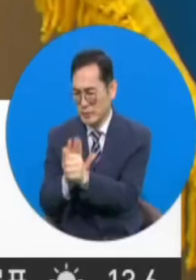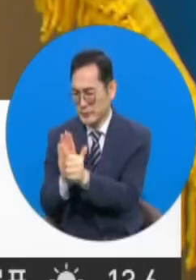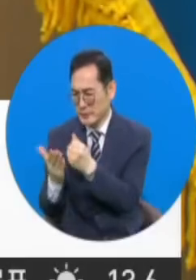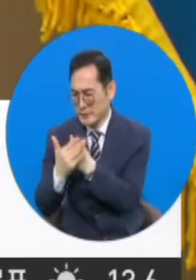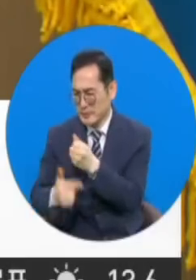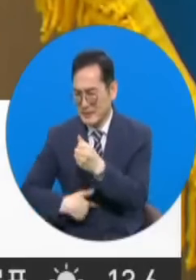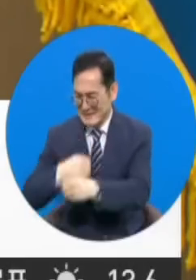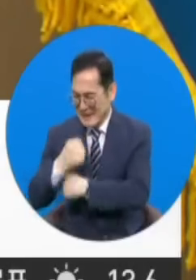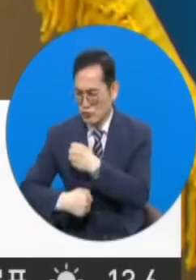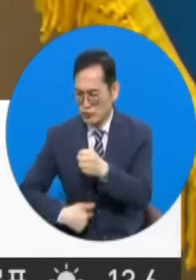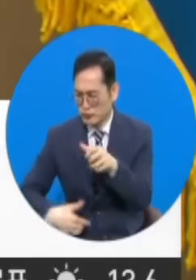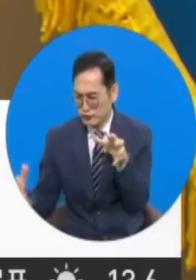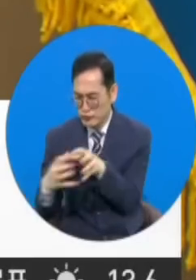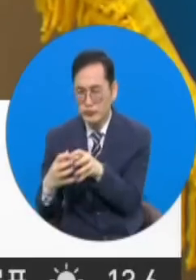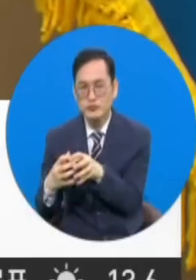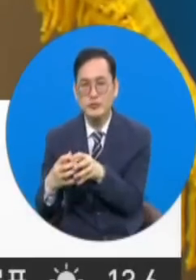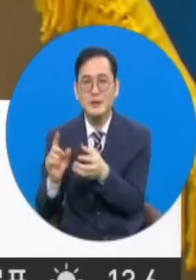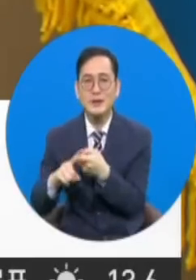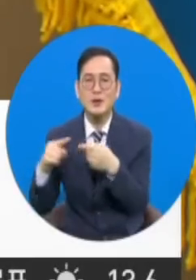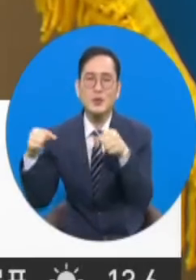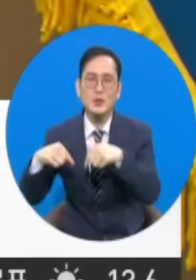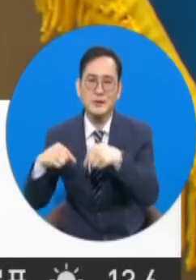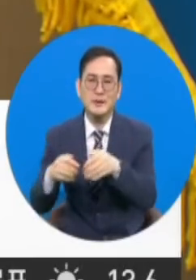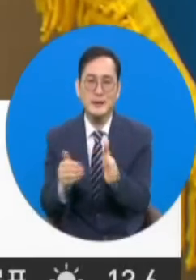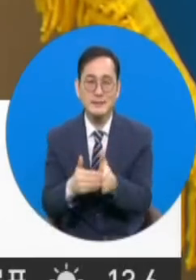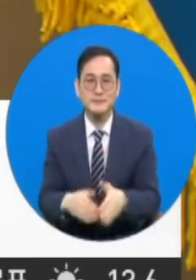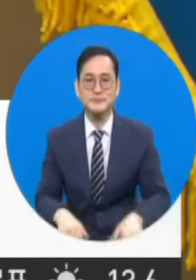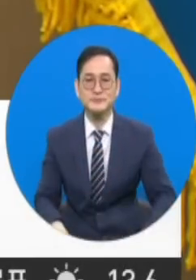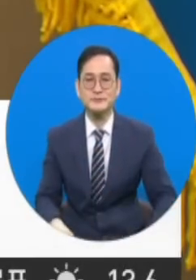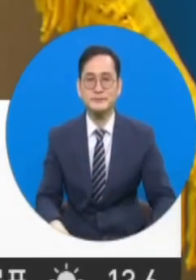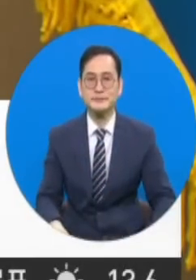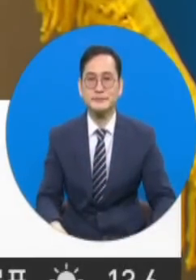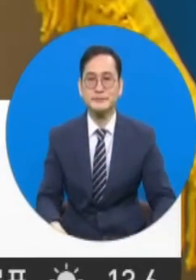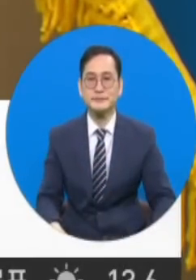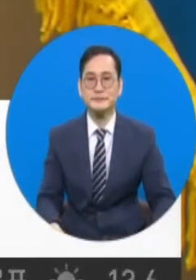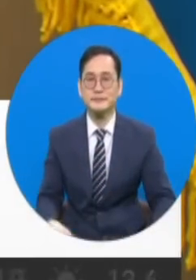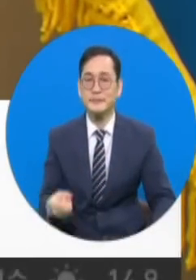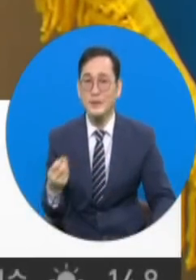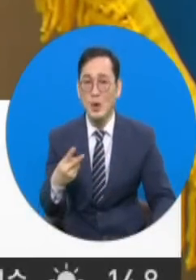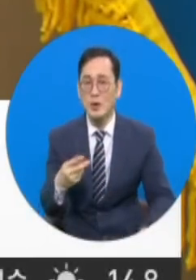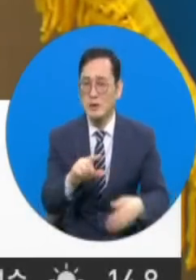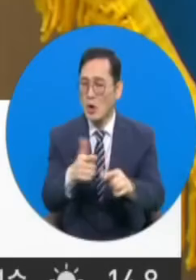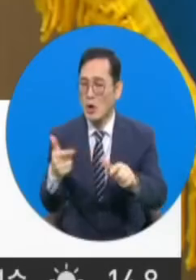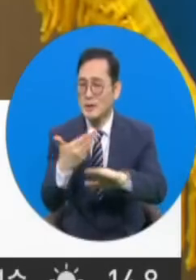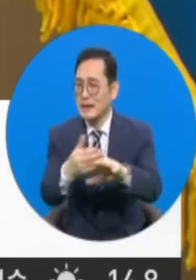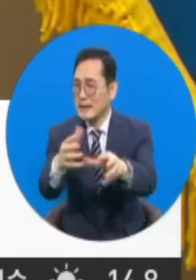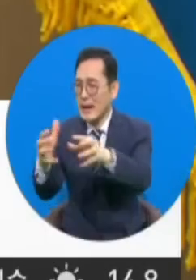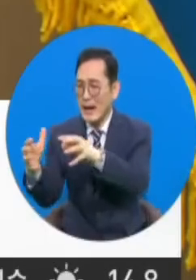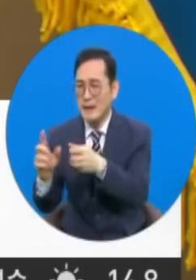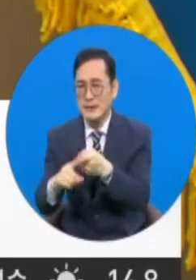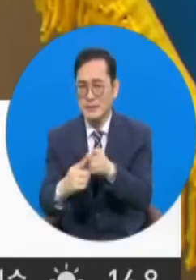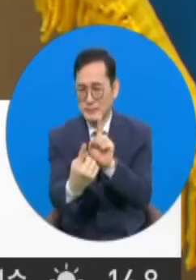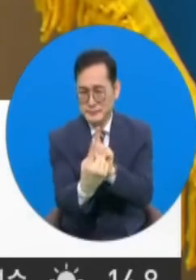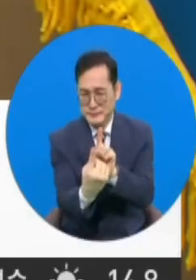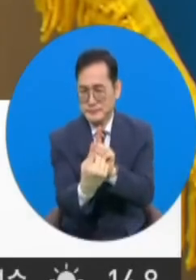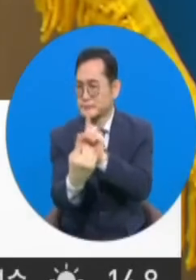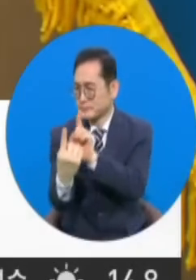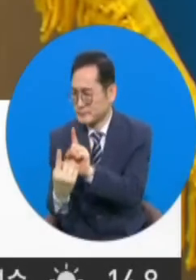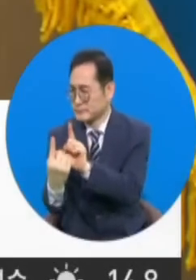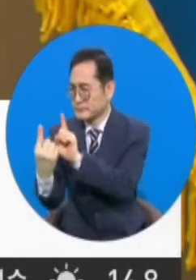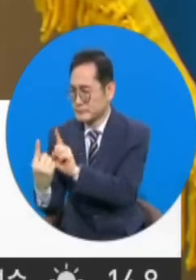방안을 논의했습니다 또 나토 정상회의 계기에 여러 나라들과 양자 회담을